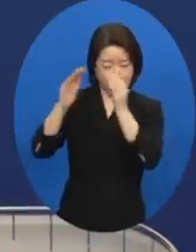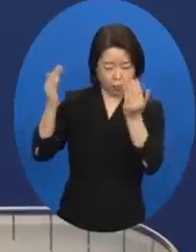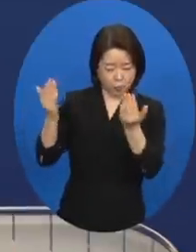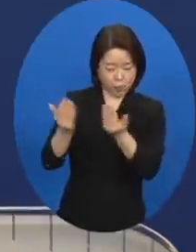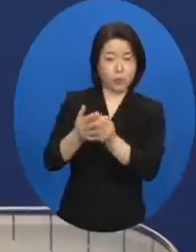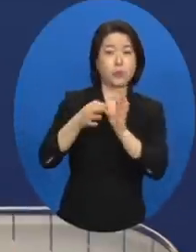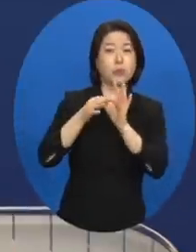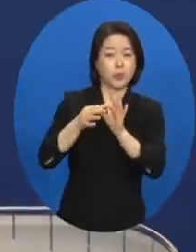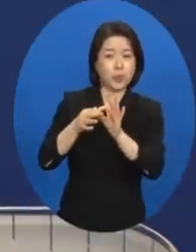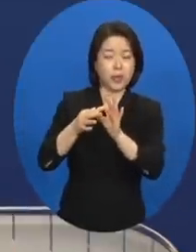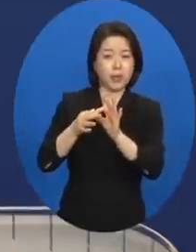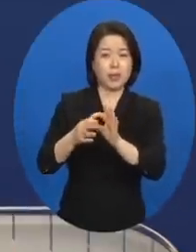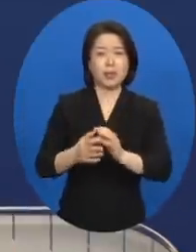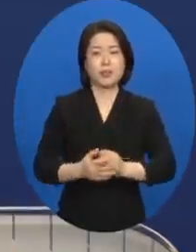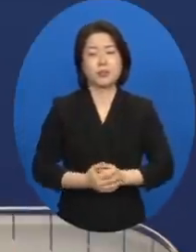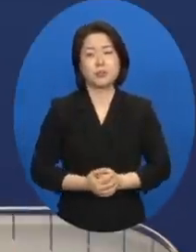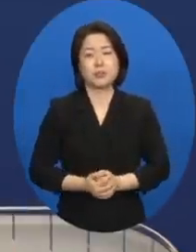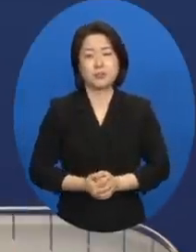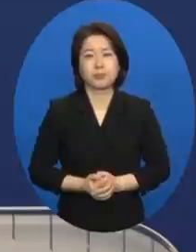통해서도